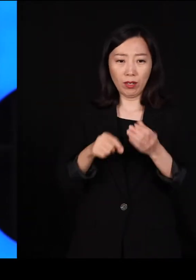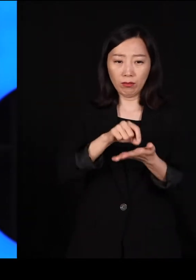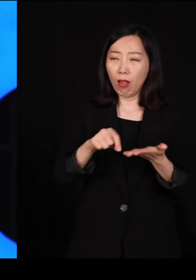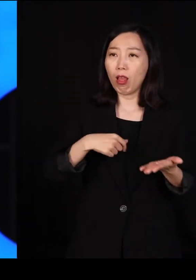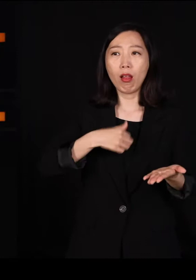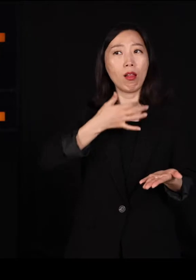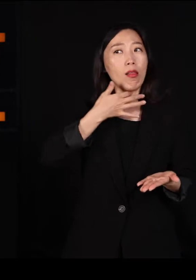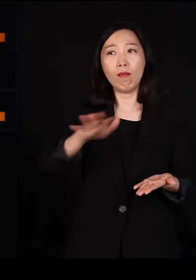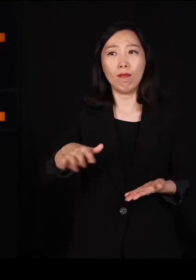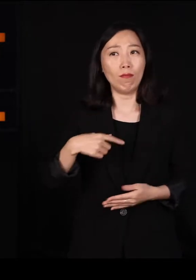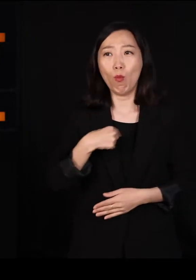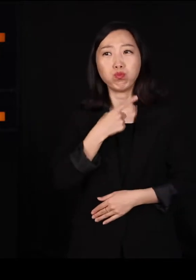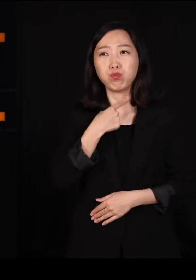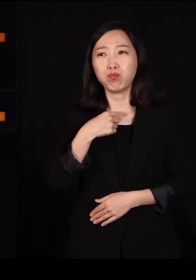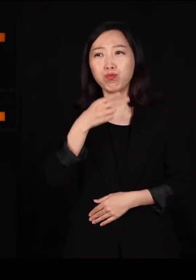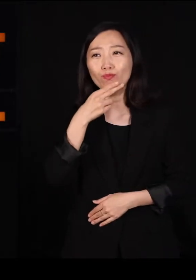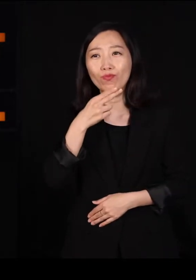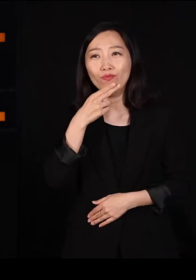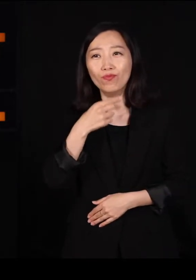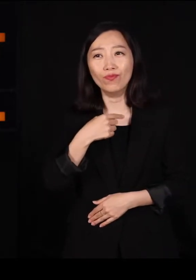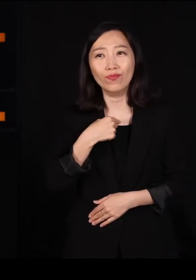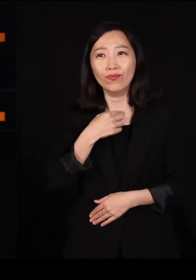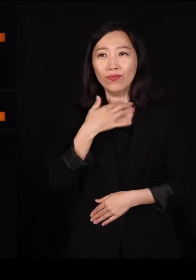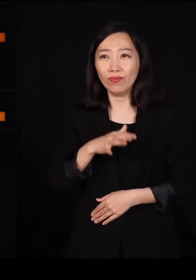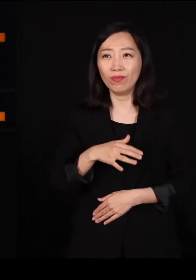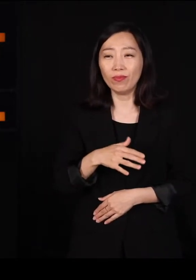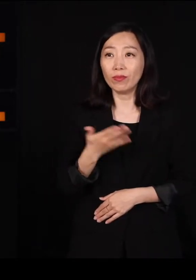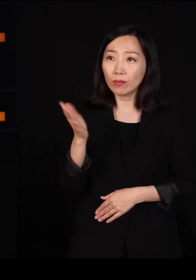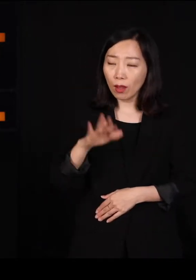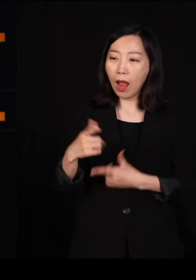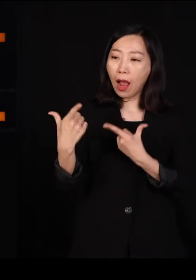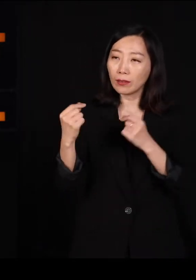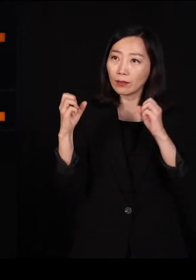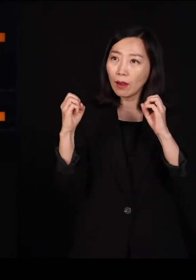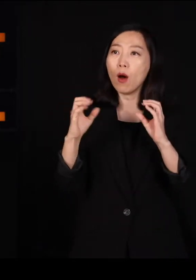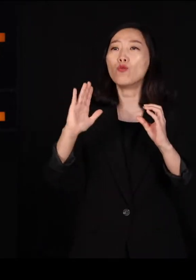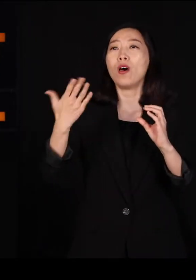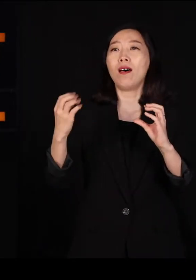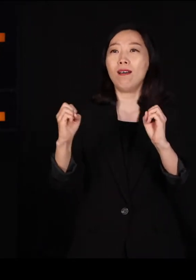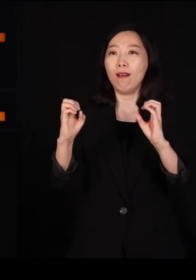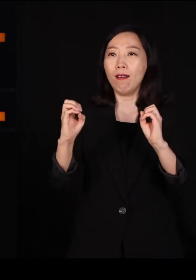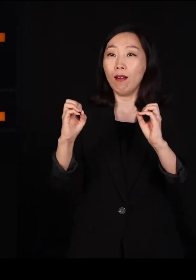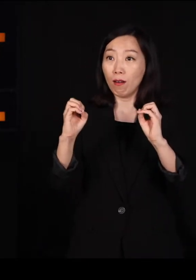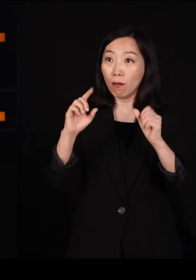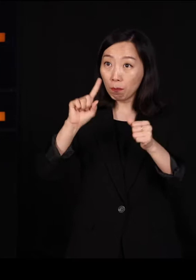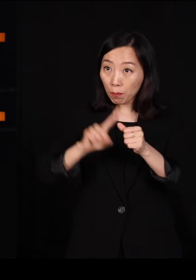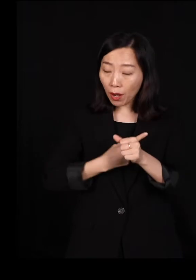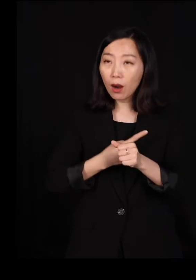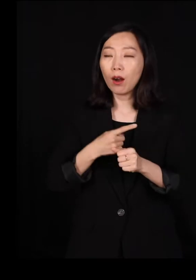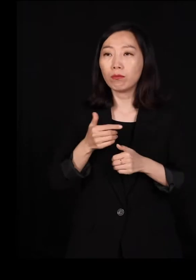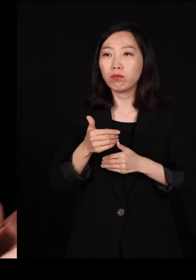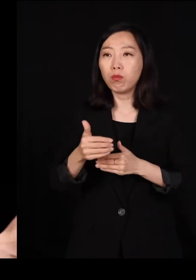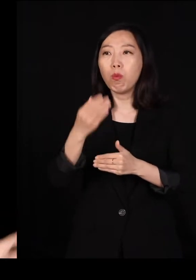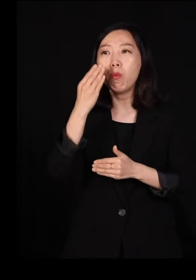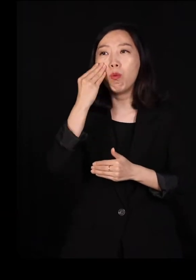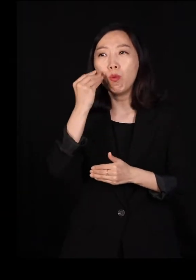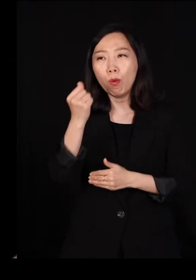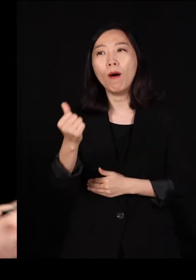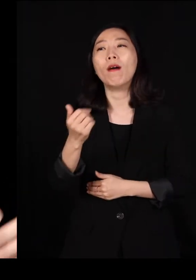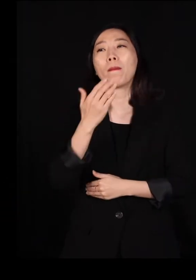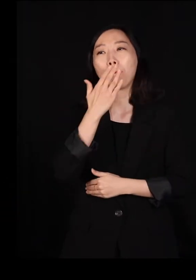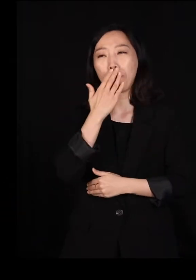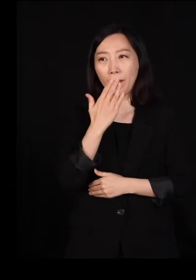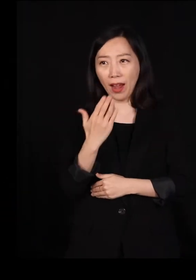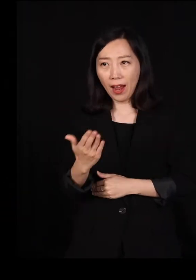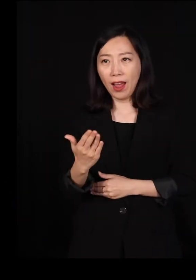뭐 소설을 써본 적이 없는 사람이잖아요. 근데 뭐 이렇게 같이 얘기할 수도 있죠. 얘기를 통해서 좀